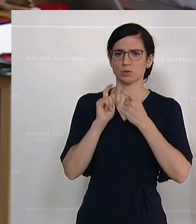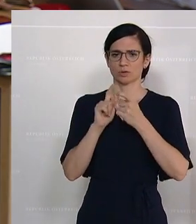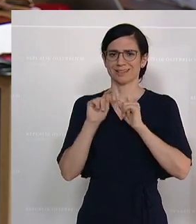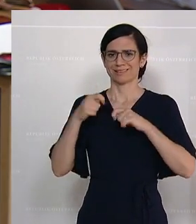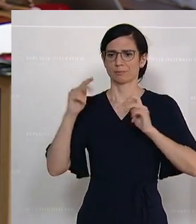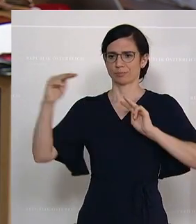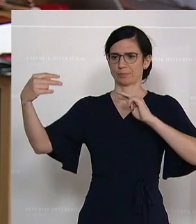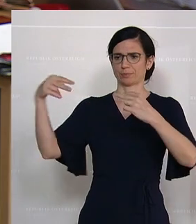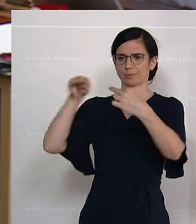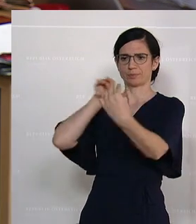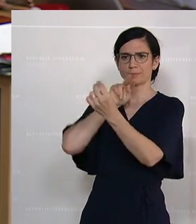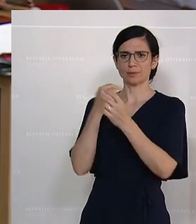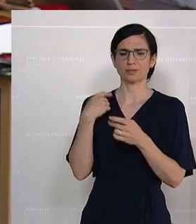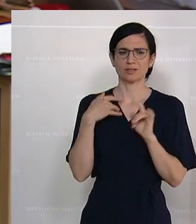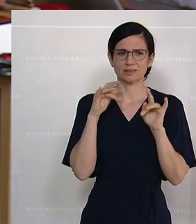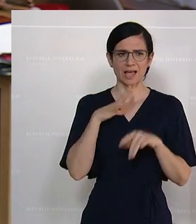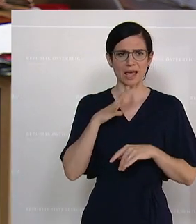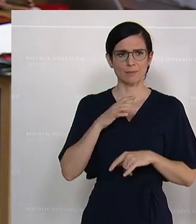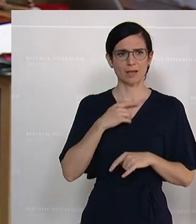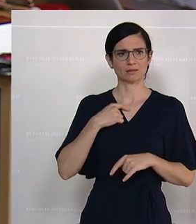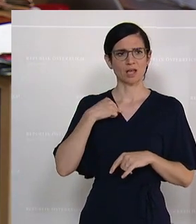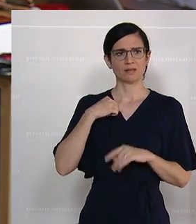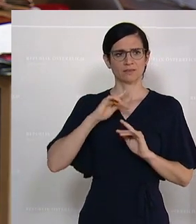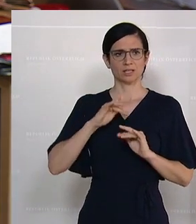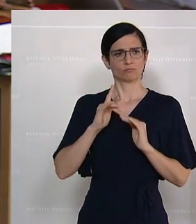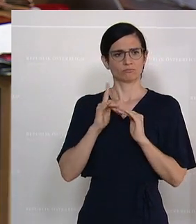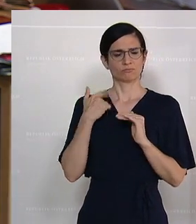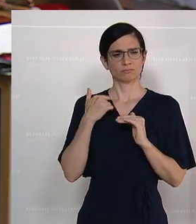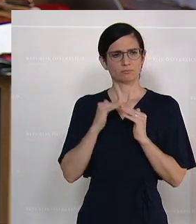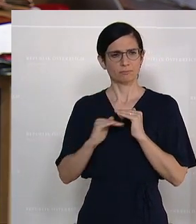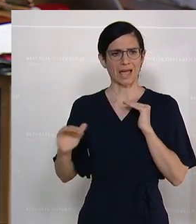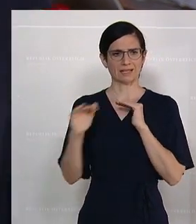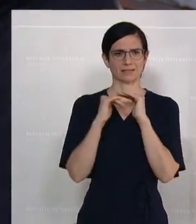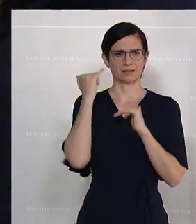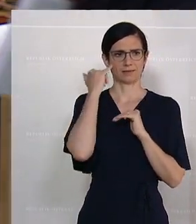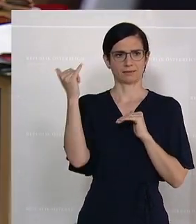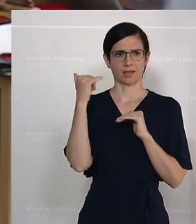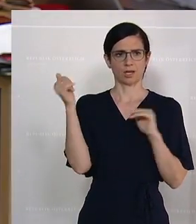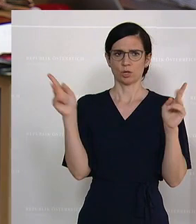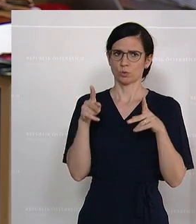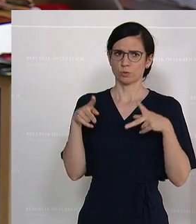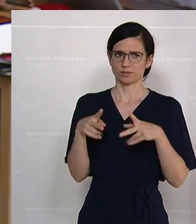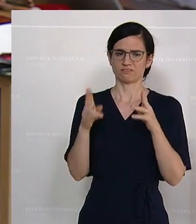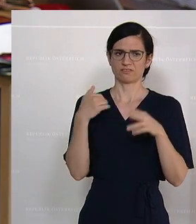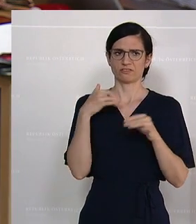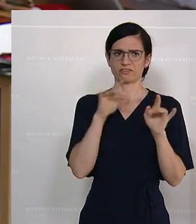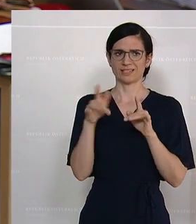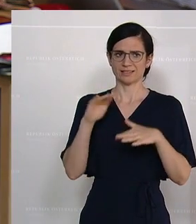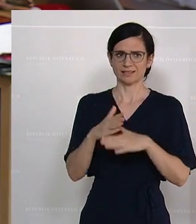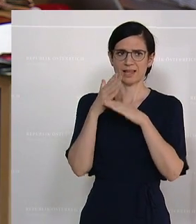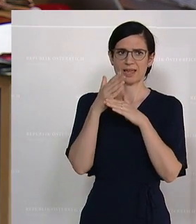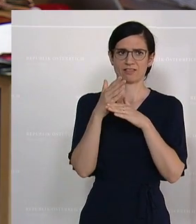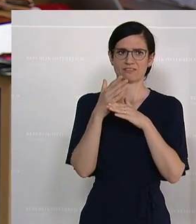sichtweisen gibt das aber die grundintention dahinter jetzt kurzfristig zu helfen nicht direkt bei den preisen einzugreifen weil das weniger